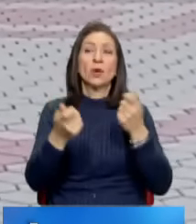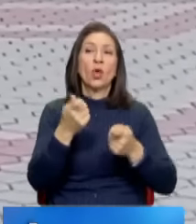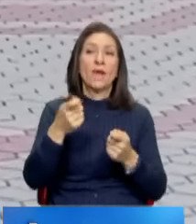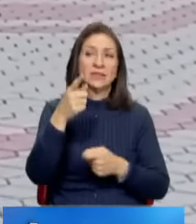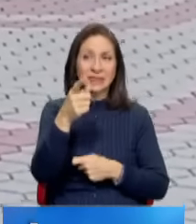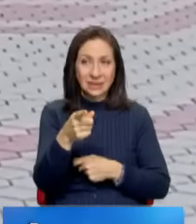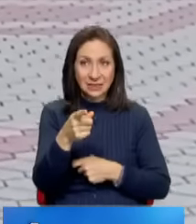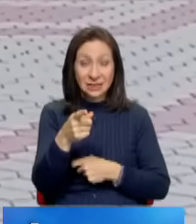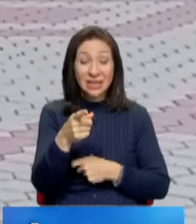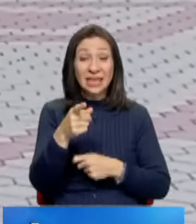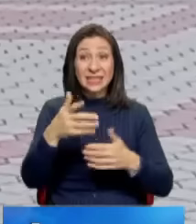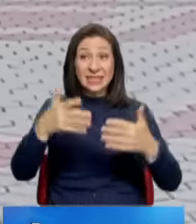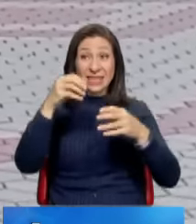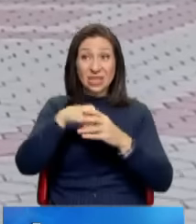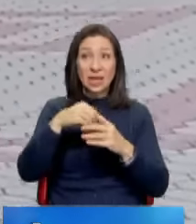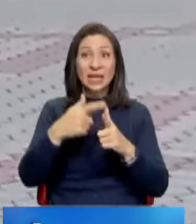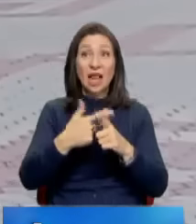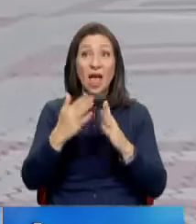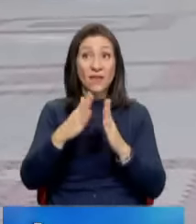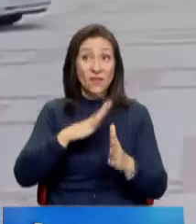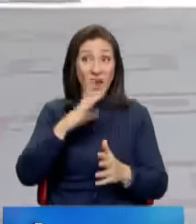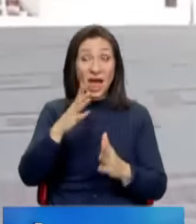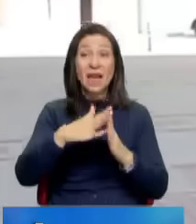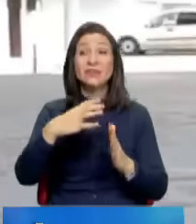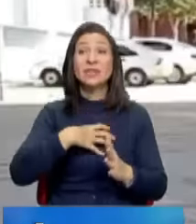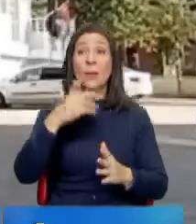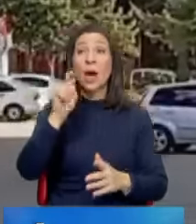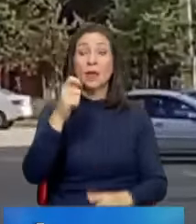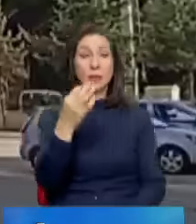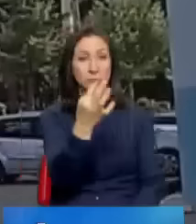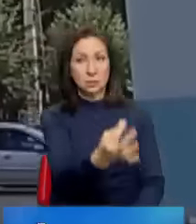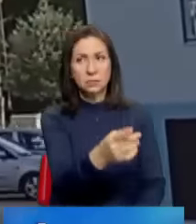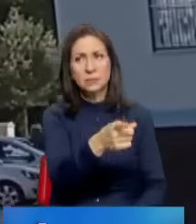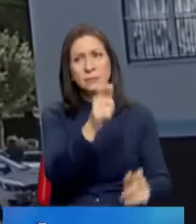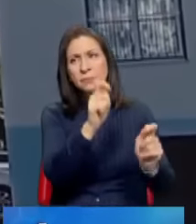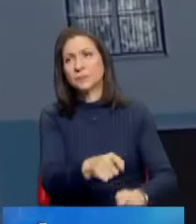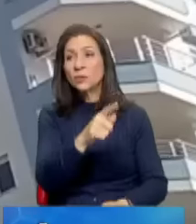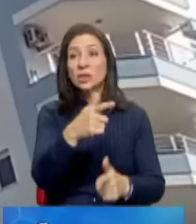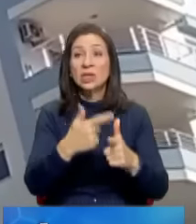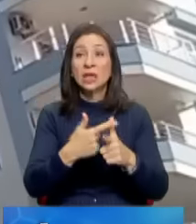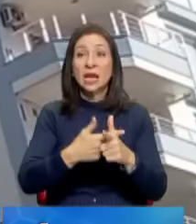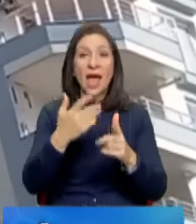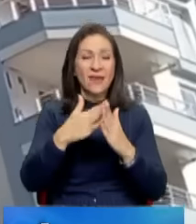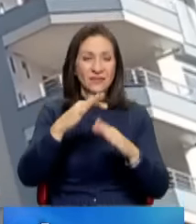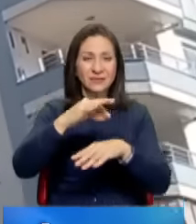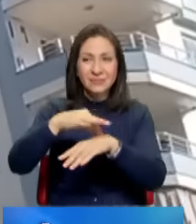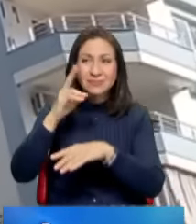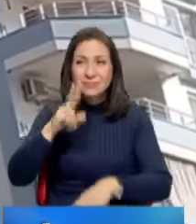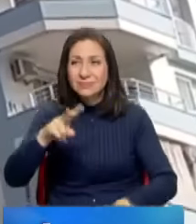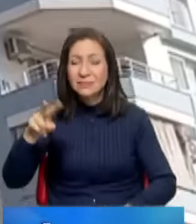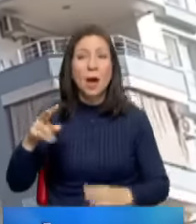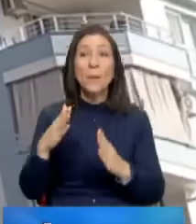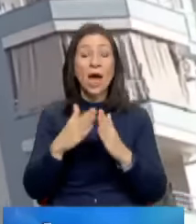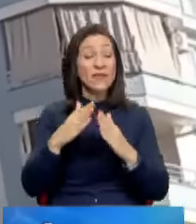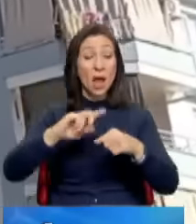görevlisi olarak çalışıyor. Sitede kiralık evler var. Ev sahipleri anahtarı ona veriyor. O da kiracılara evi gösteriyor. Ancak